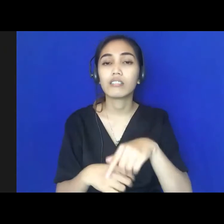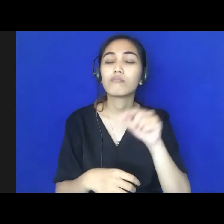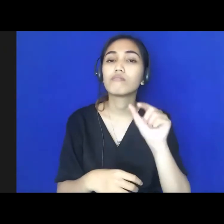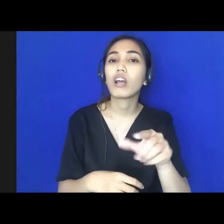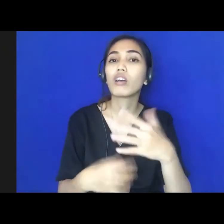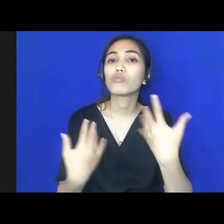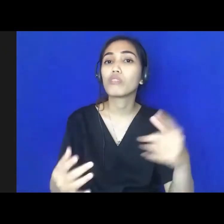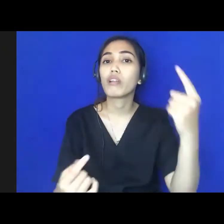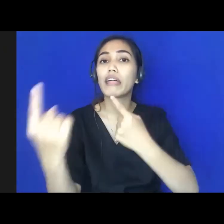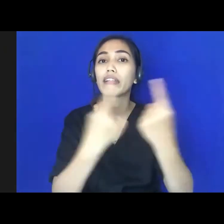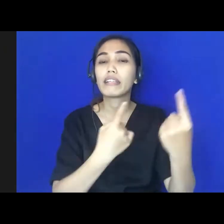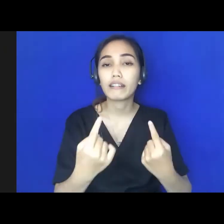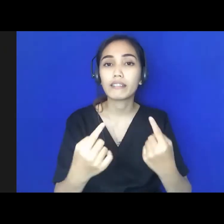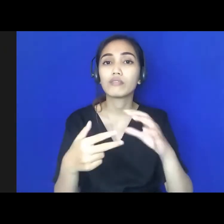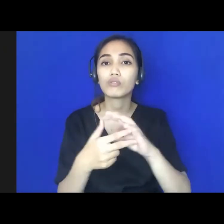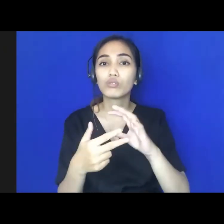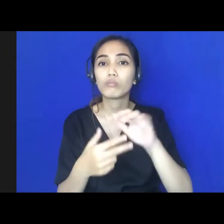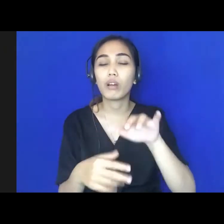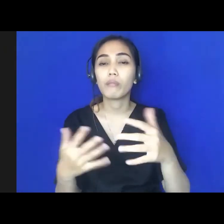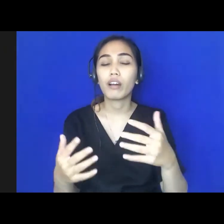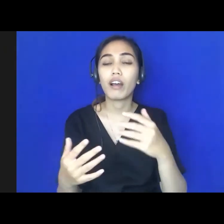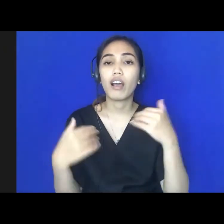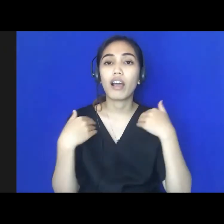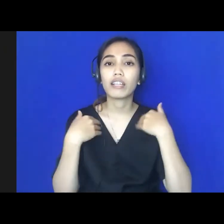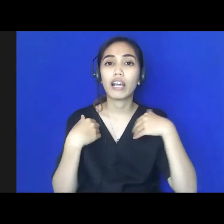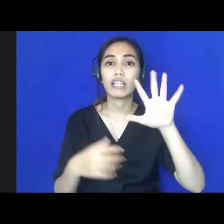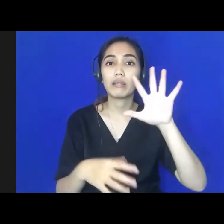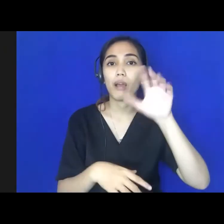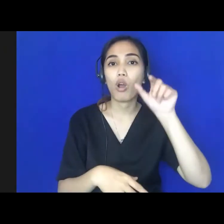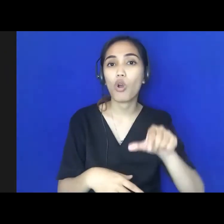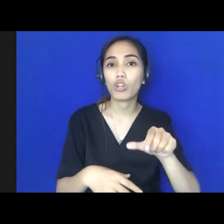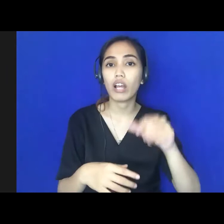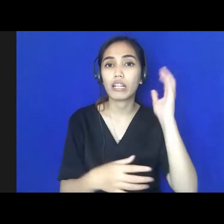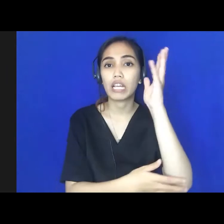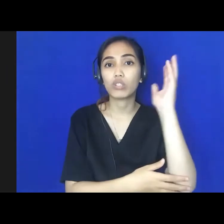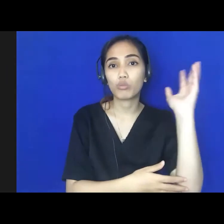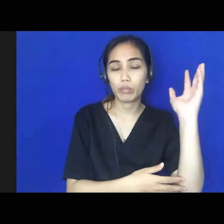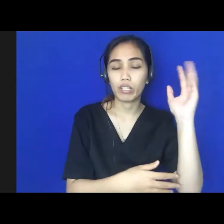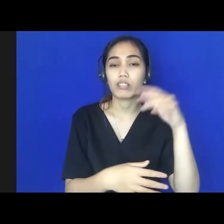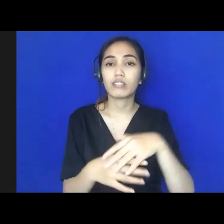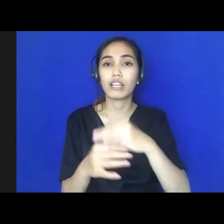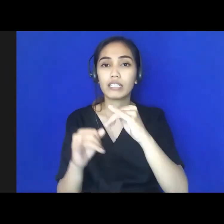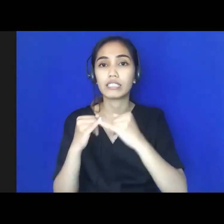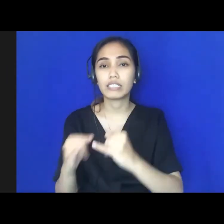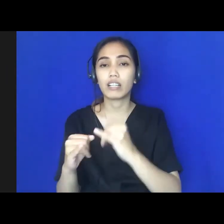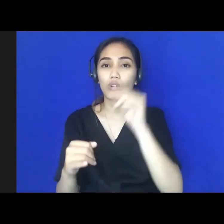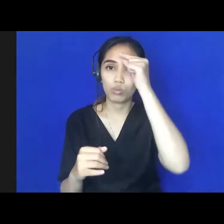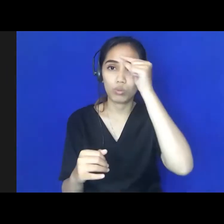sudah hadir bersama-sama dengan kita ada 5 orang narasumber. Dan izinkan saya